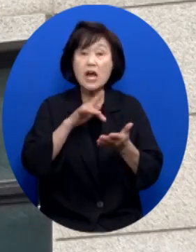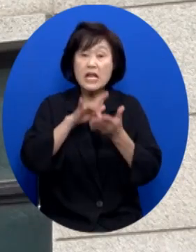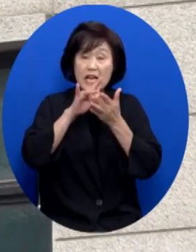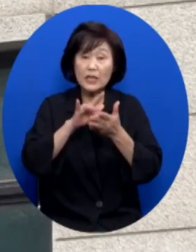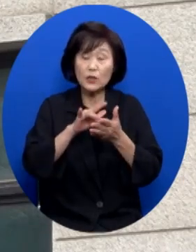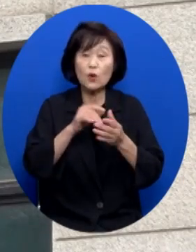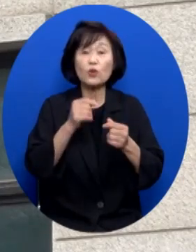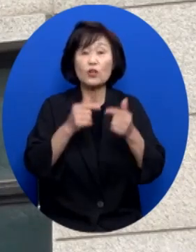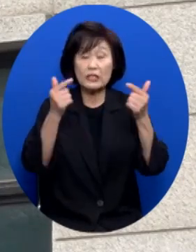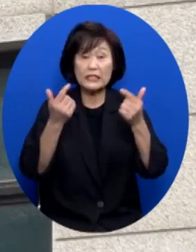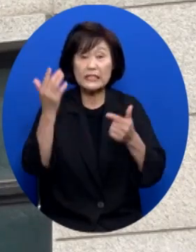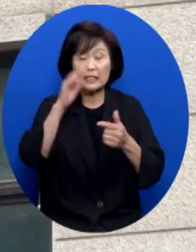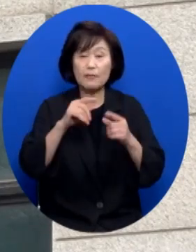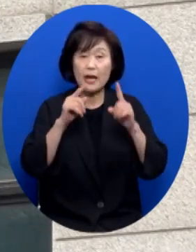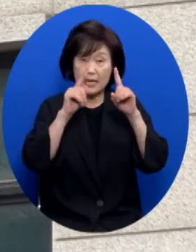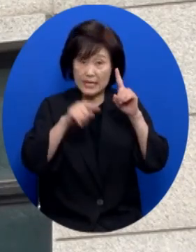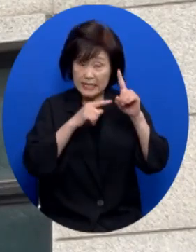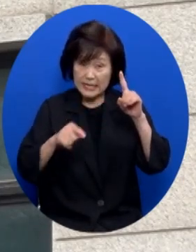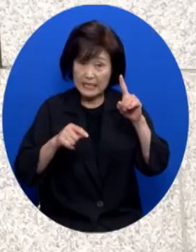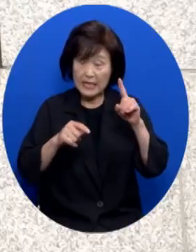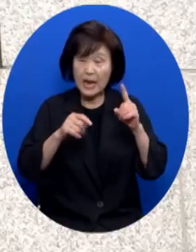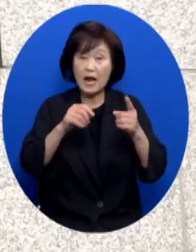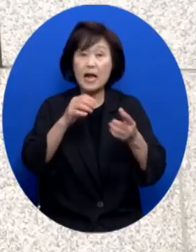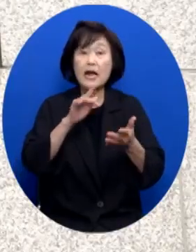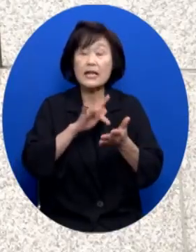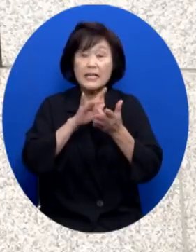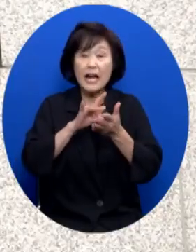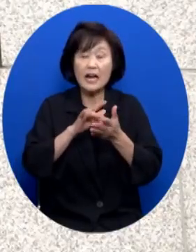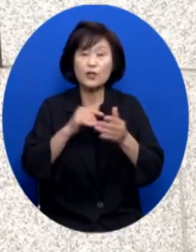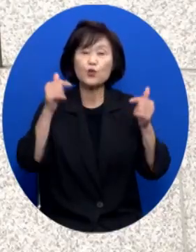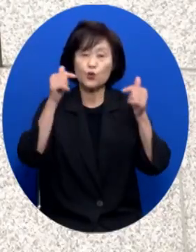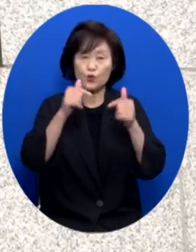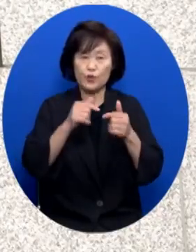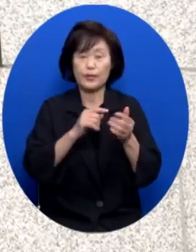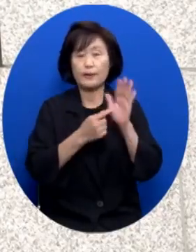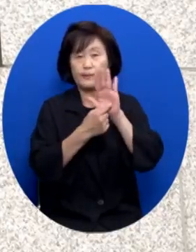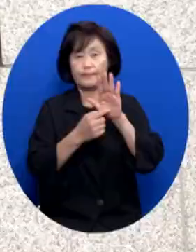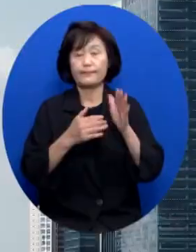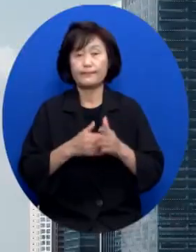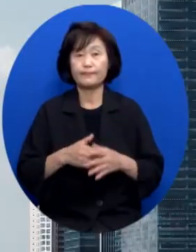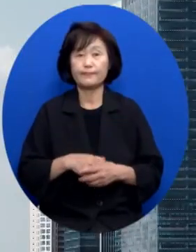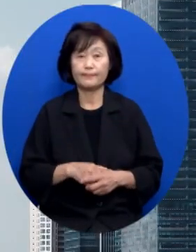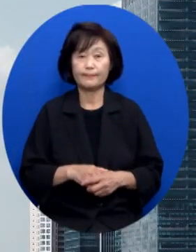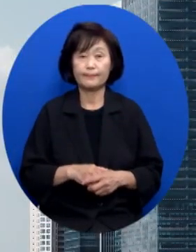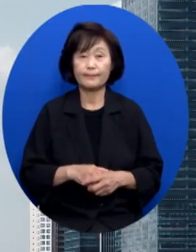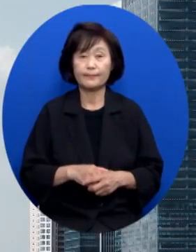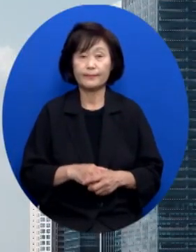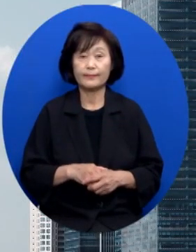이상 증가했지만 1인당 처방량은 오히려 약간 감소했다고 전했습니다.